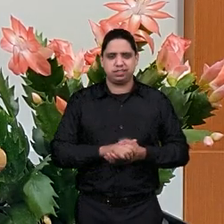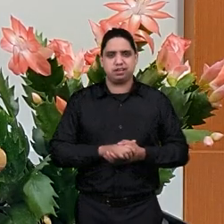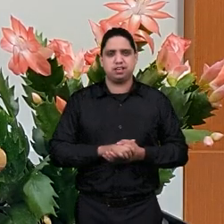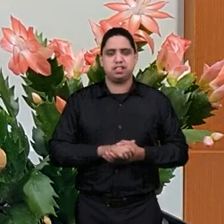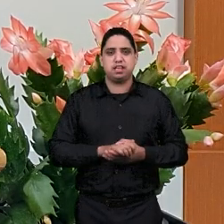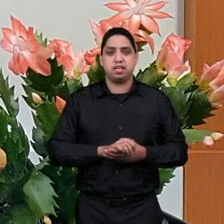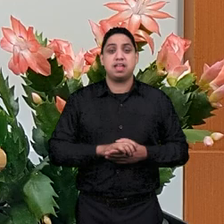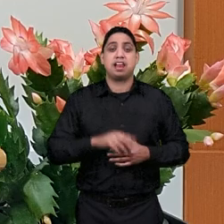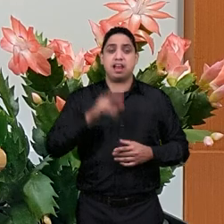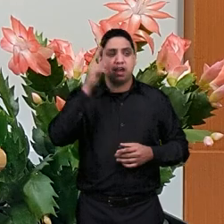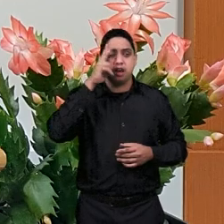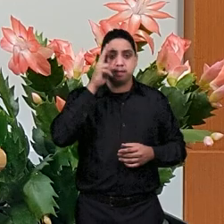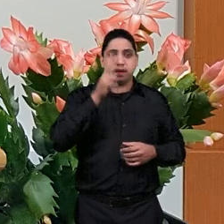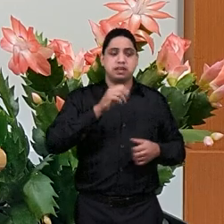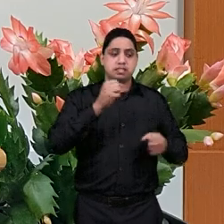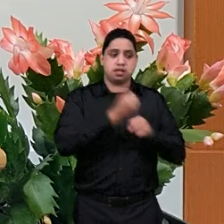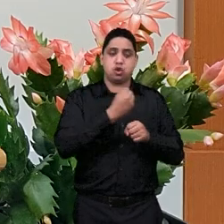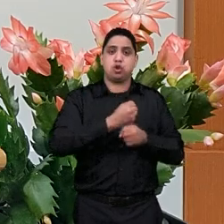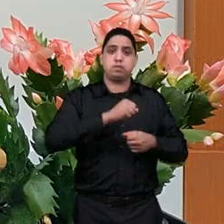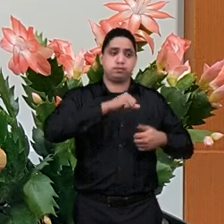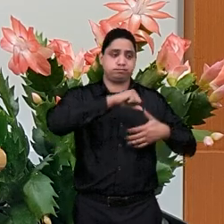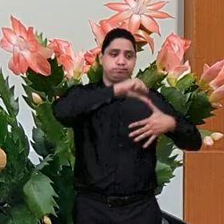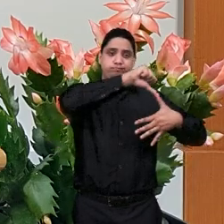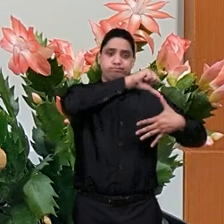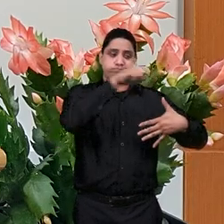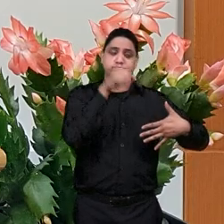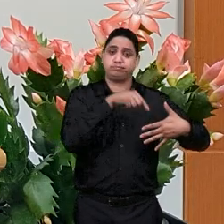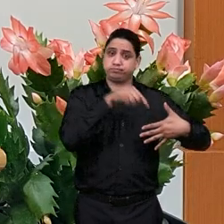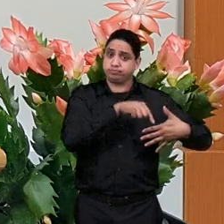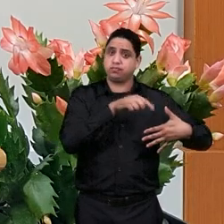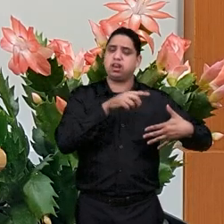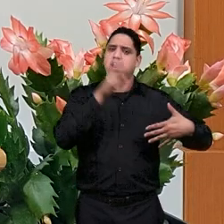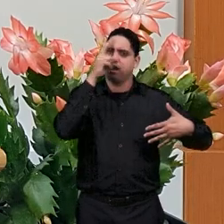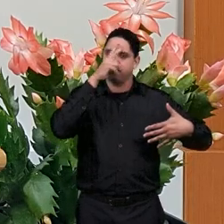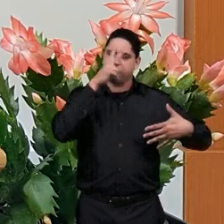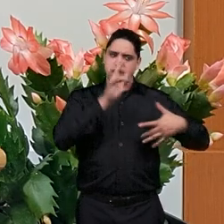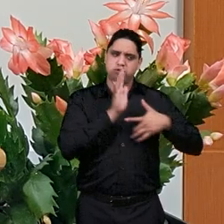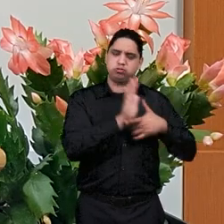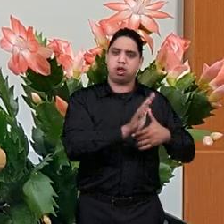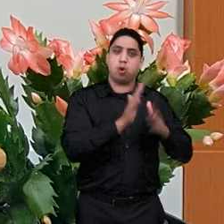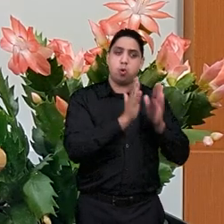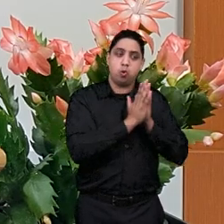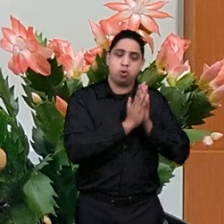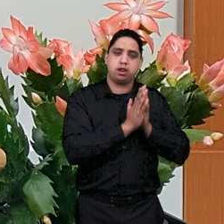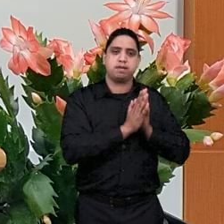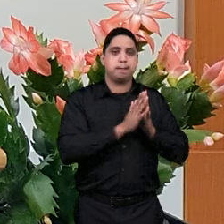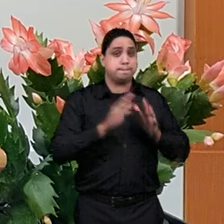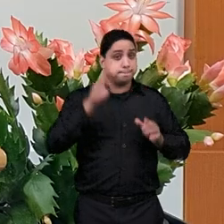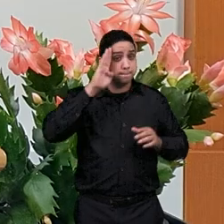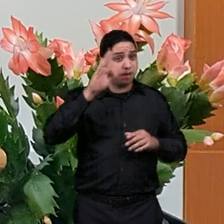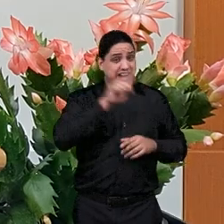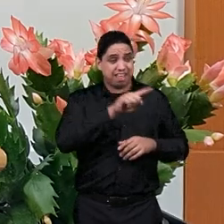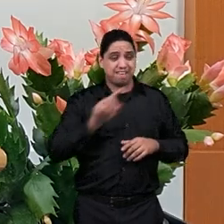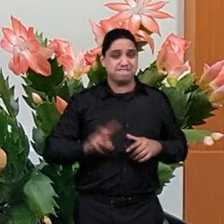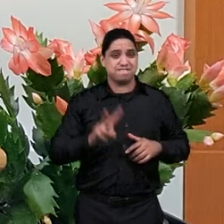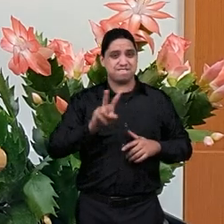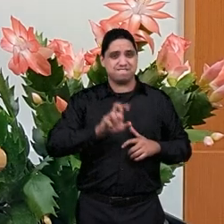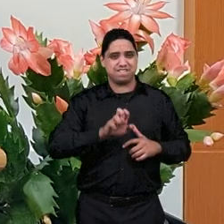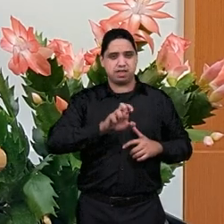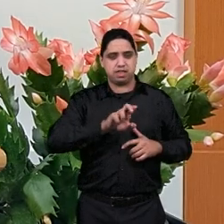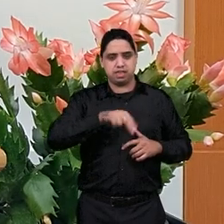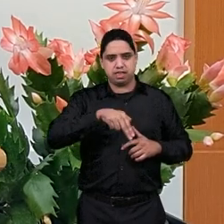endroits que nous voyons. Une grande lutte, spécialement au Venezuela. Mes frères et sœurs, nous allons maintenant